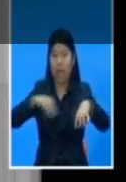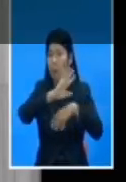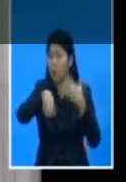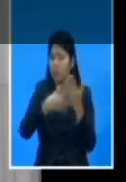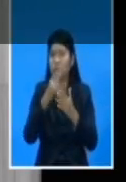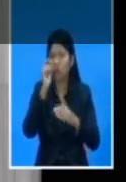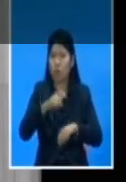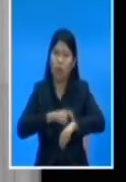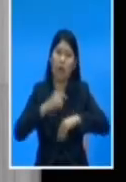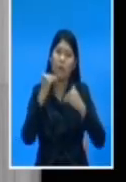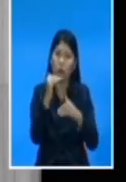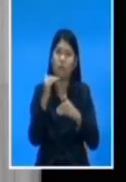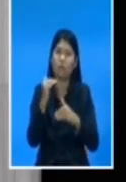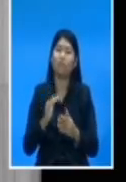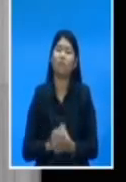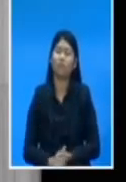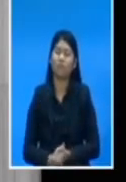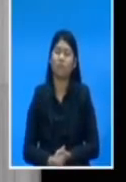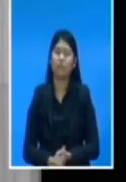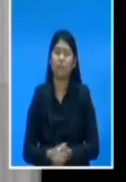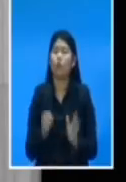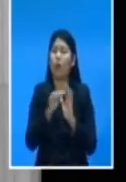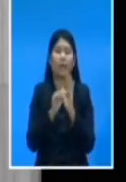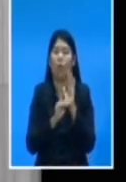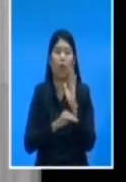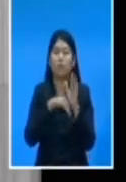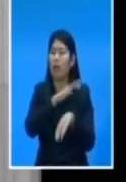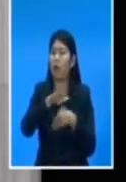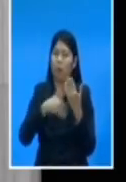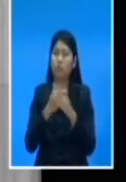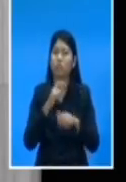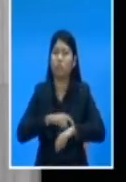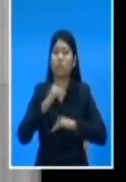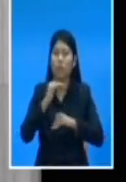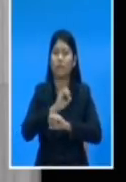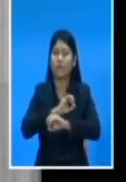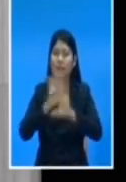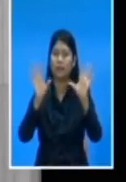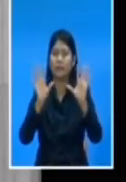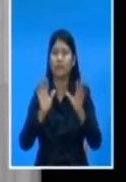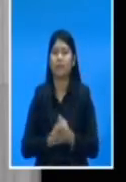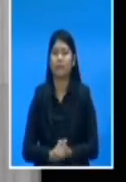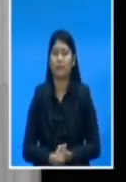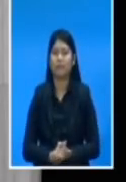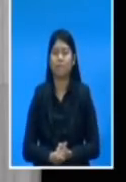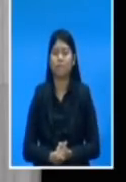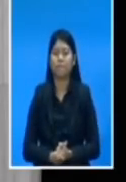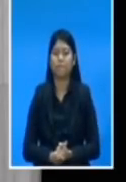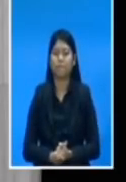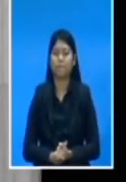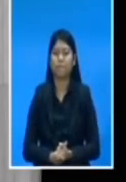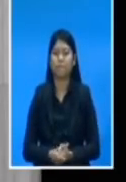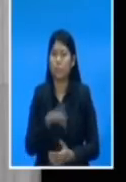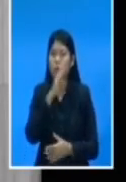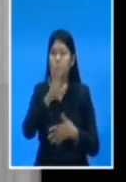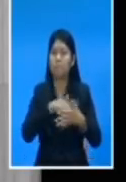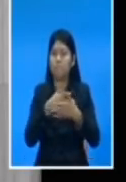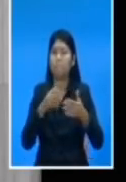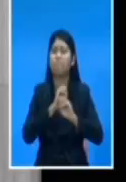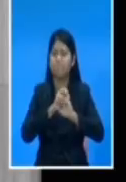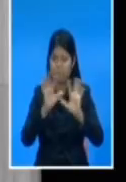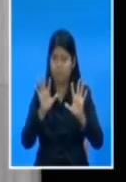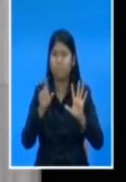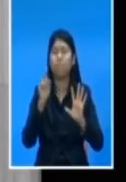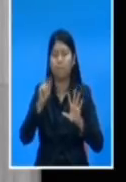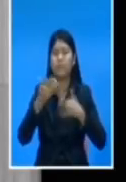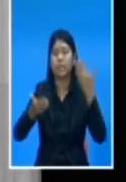รรมในทุกขั้นตอนให้มีความชัดเจนเมื่อมีแผนก็ต้อง